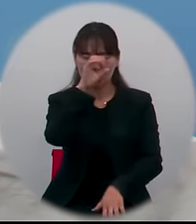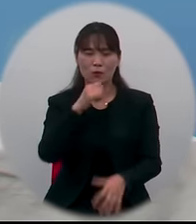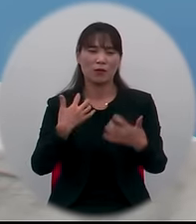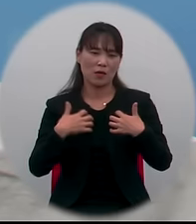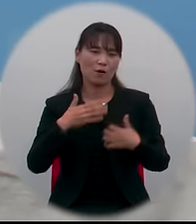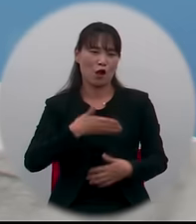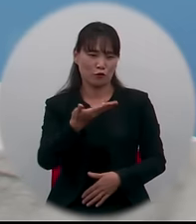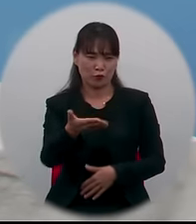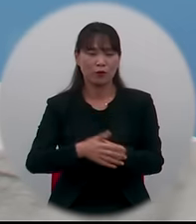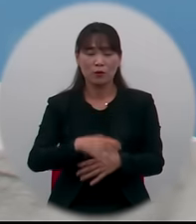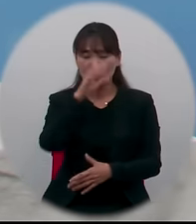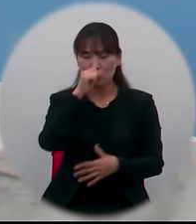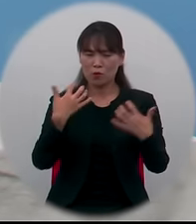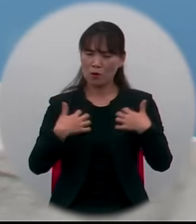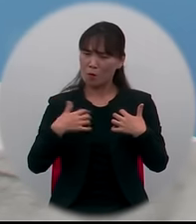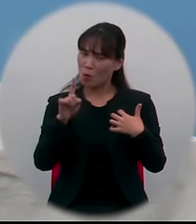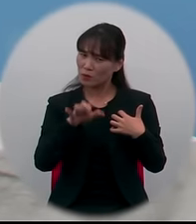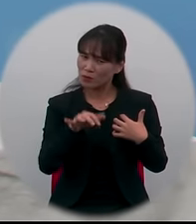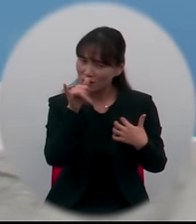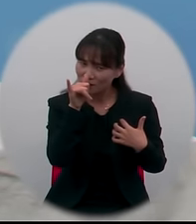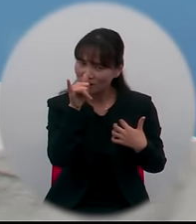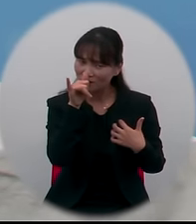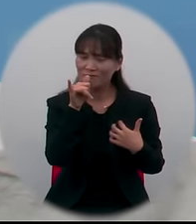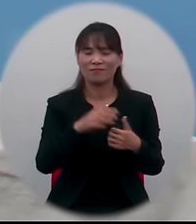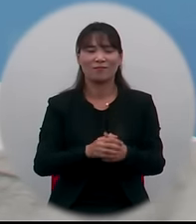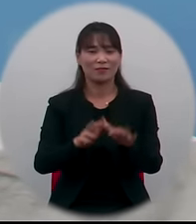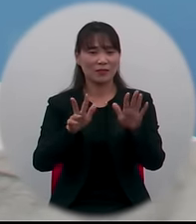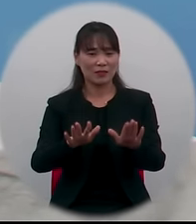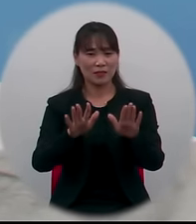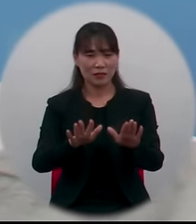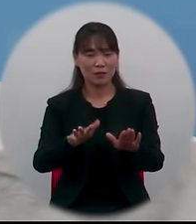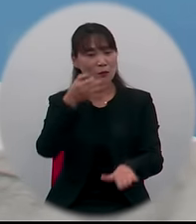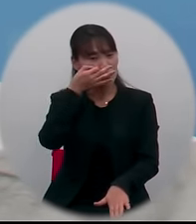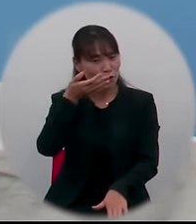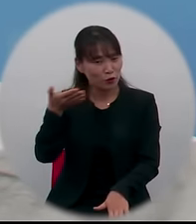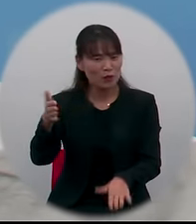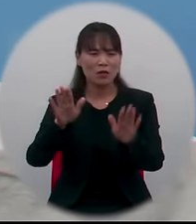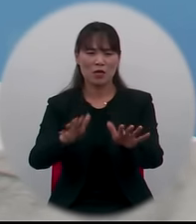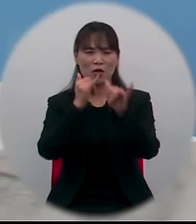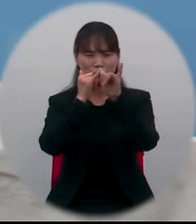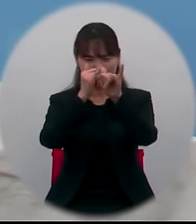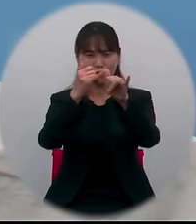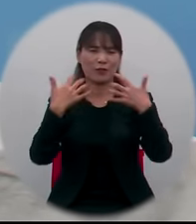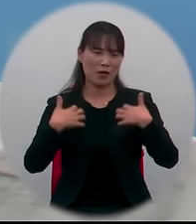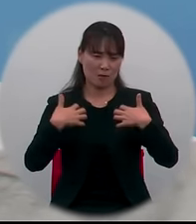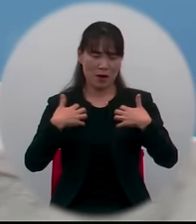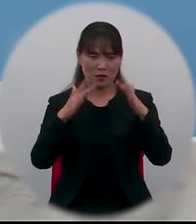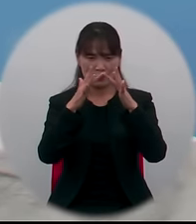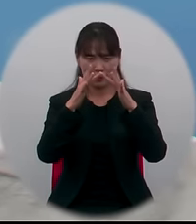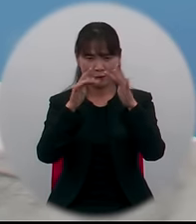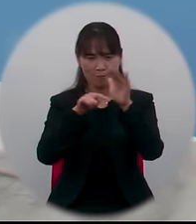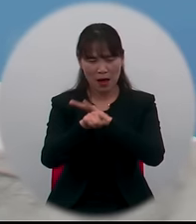주시는 거예요 그러한 좋은 게임들이 어디에 있는지 궁금하시죠 자 지금 화면에서 보이는 것처럼 이달의 우수 게임이라는 사이트에